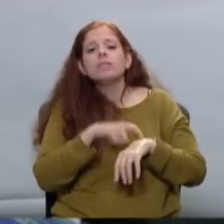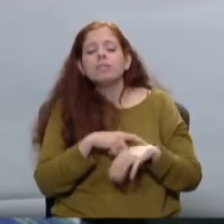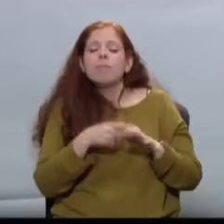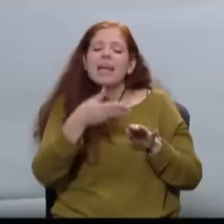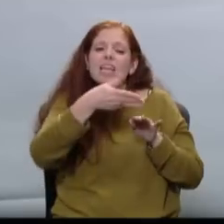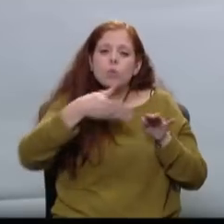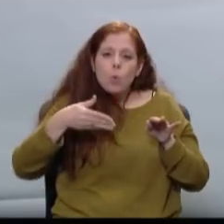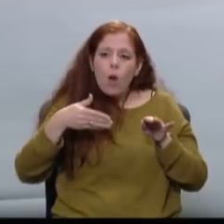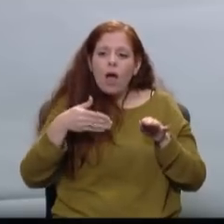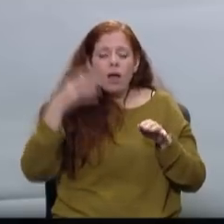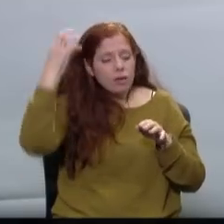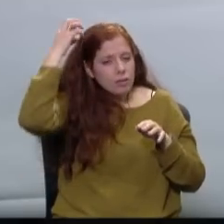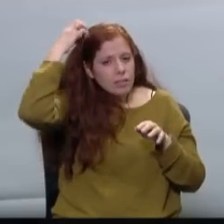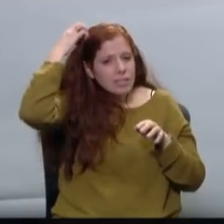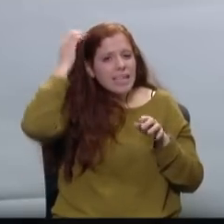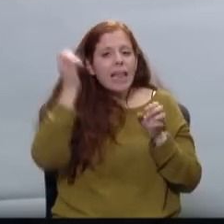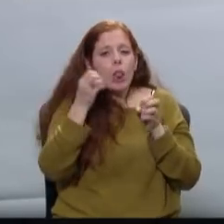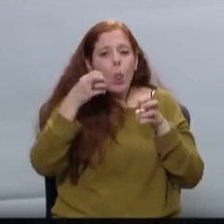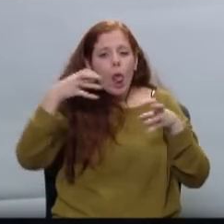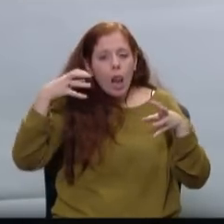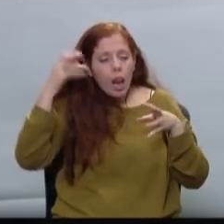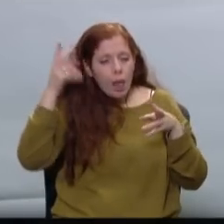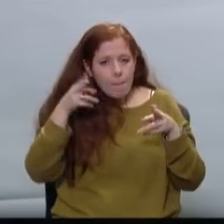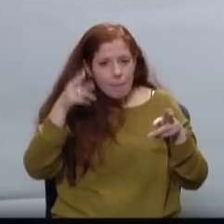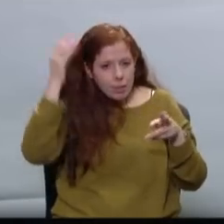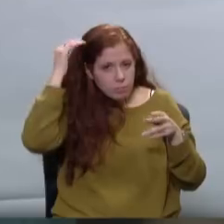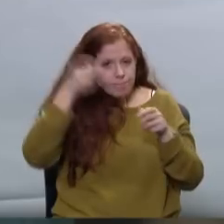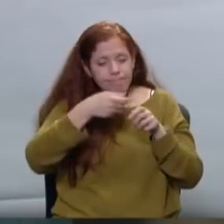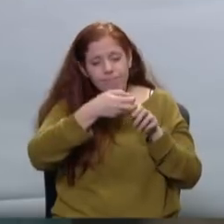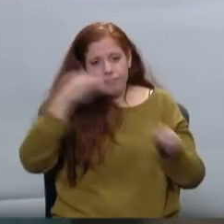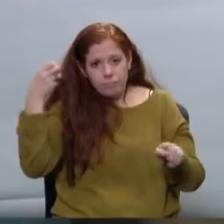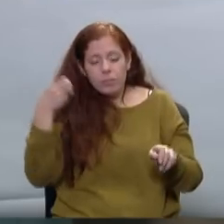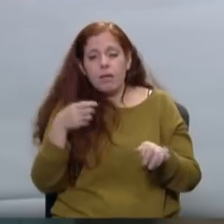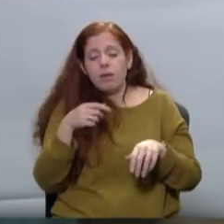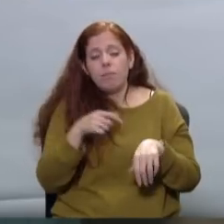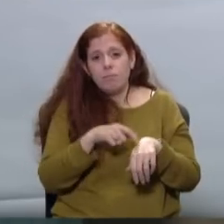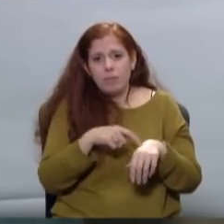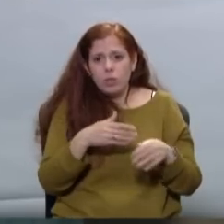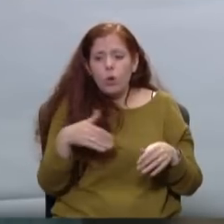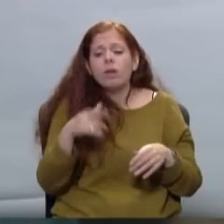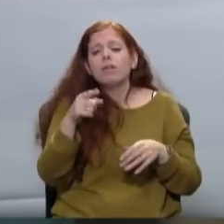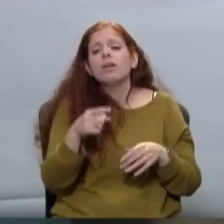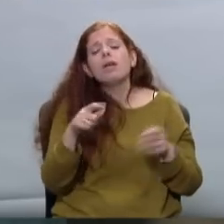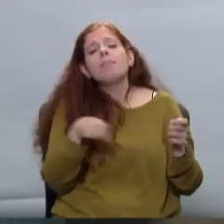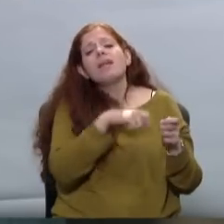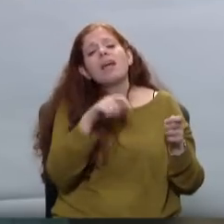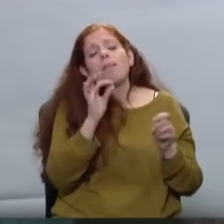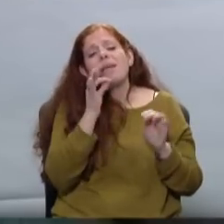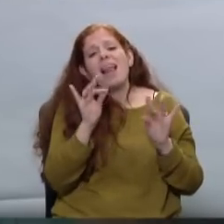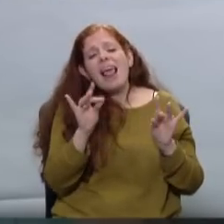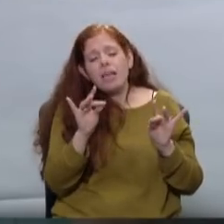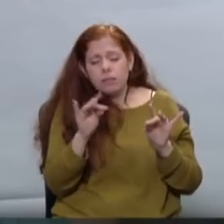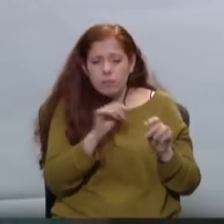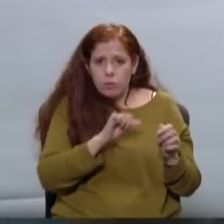גידול ממאיר במוחה. טרנר בת 53, הוא מנגנת בכינור מאז שהייתה בת 10. הרופא שתכנן